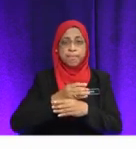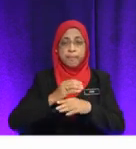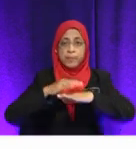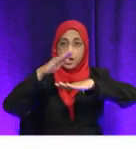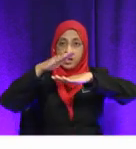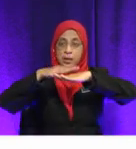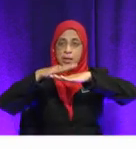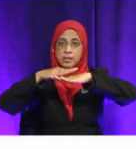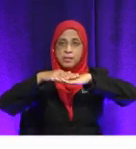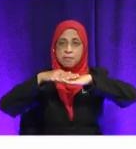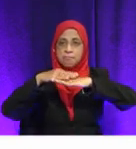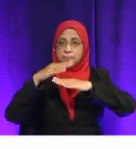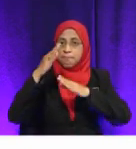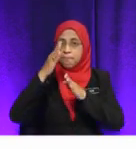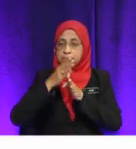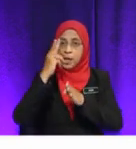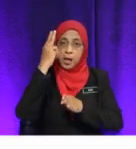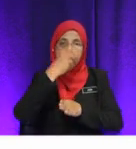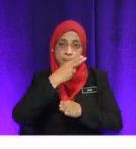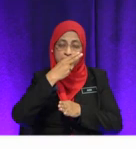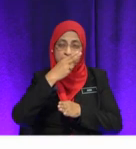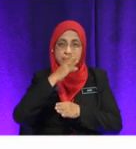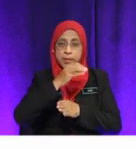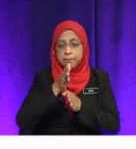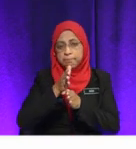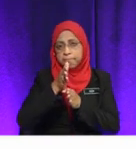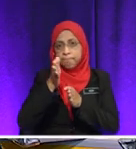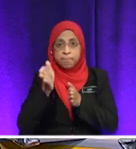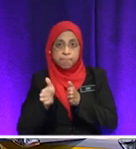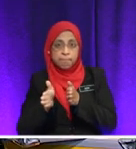di atas pandangan hadapan dan pandangan Sisi